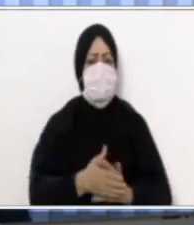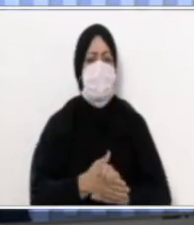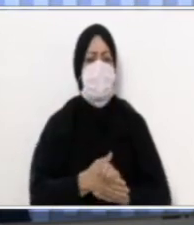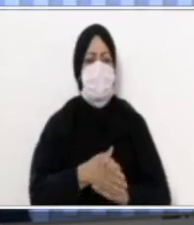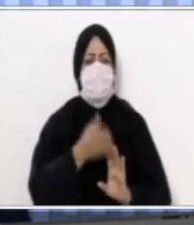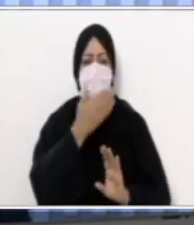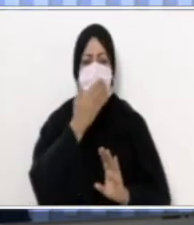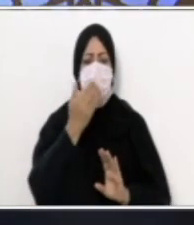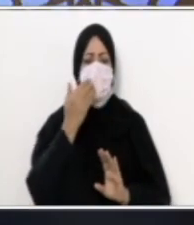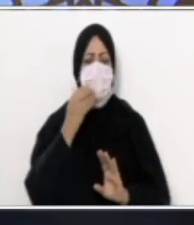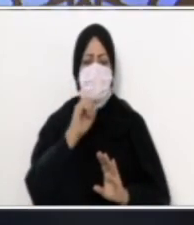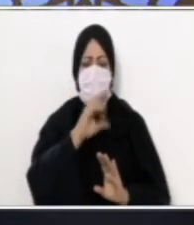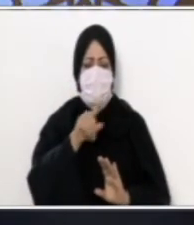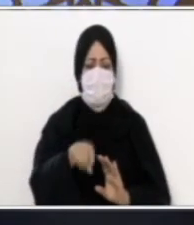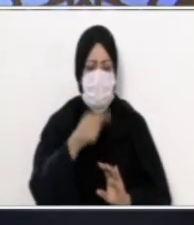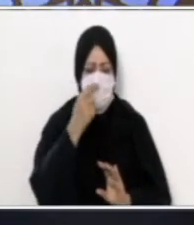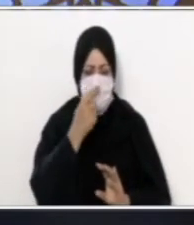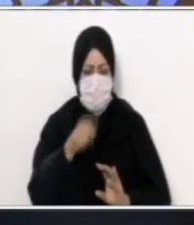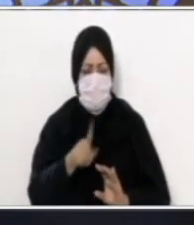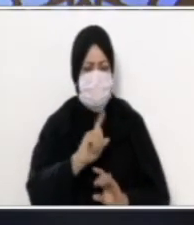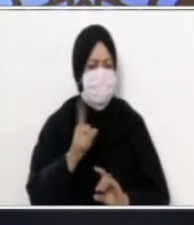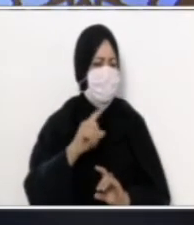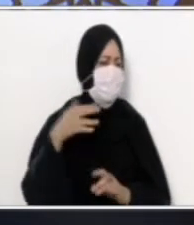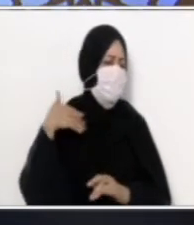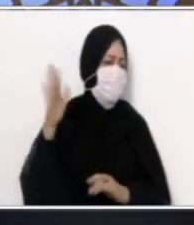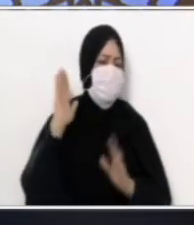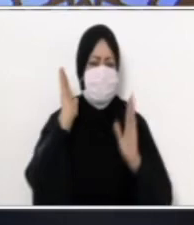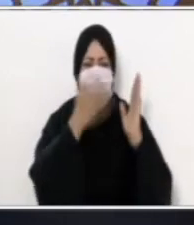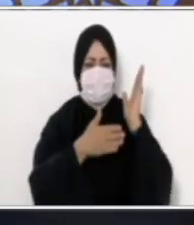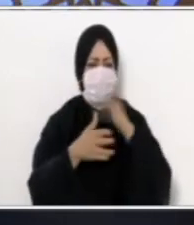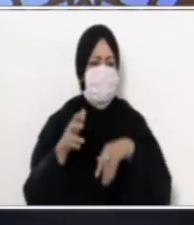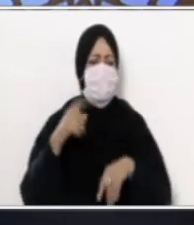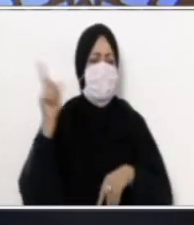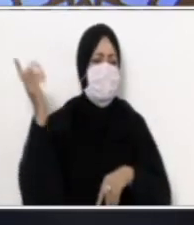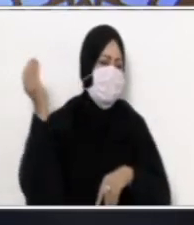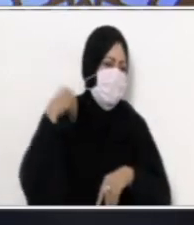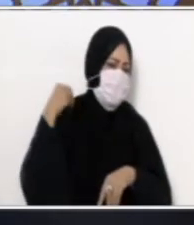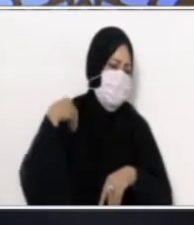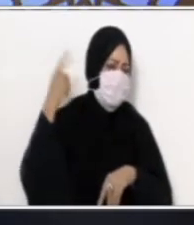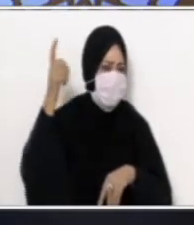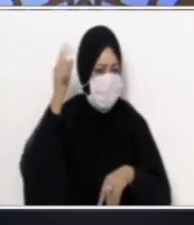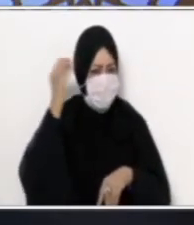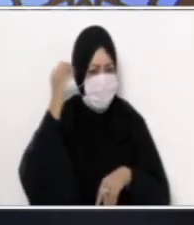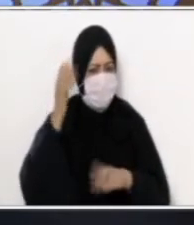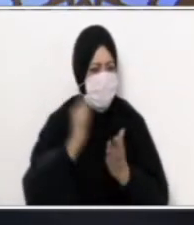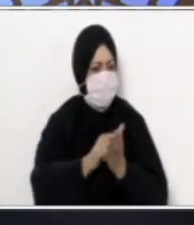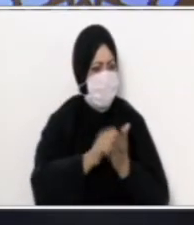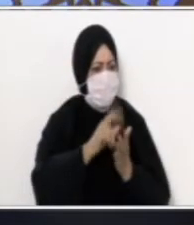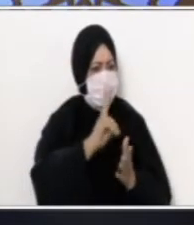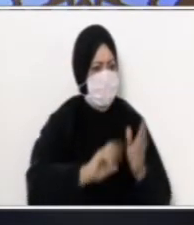لك، والأصل في بيتك أنه طاهر، الأصل في اللي تمشي فيه في الشوارع أنه طاهر، لأننا في بيئة